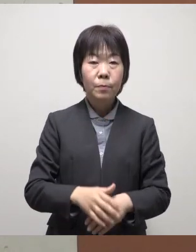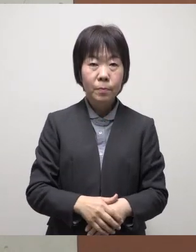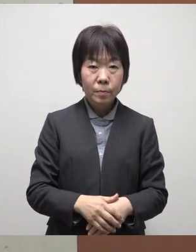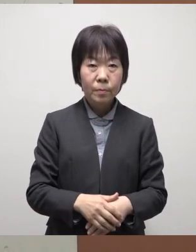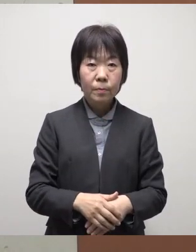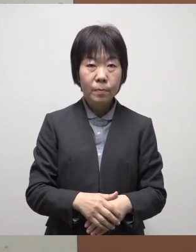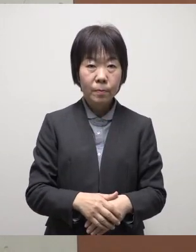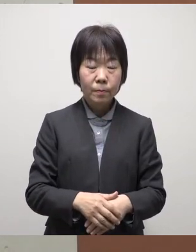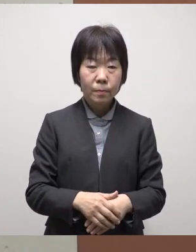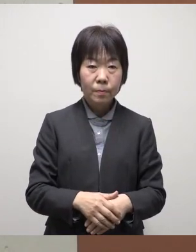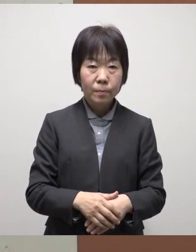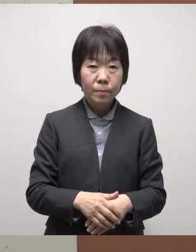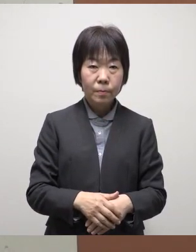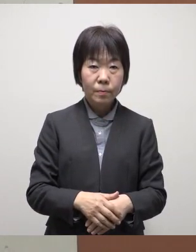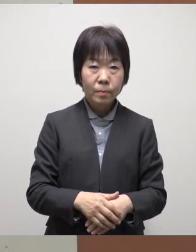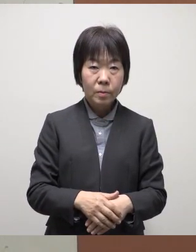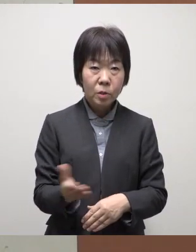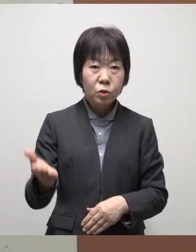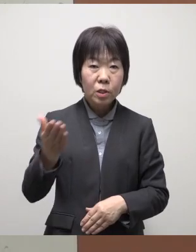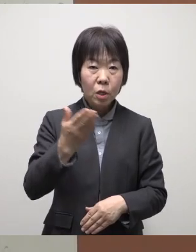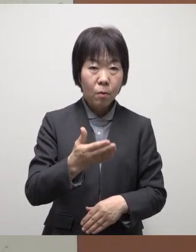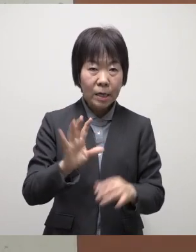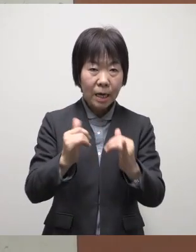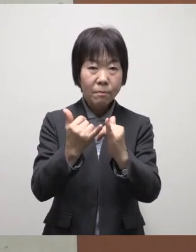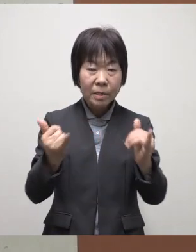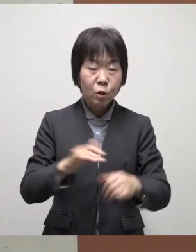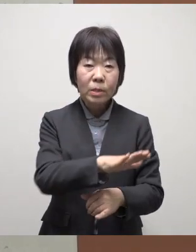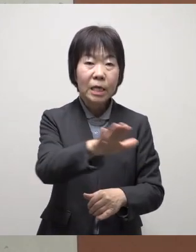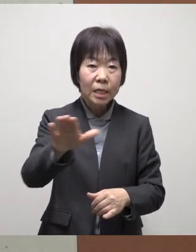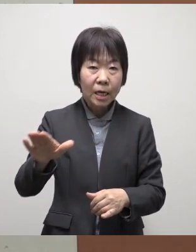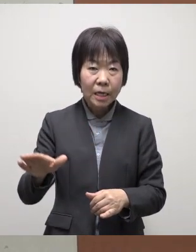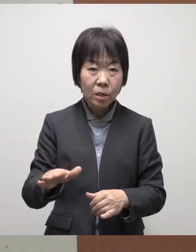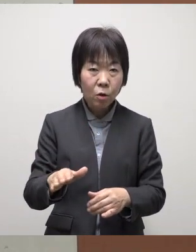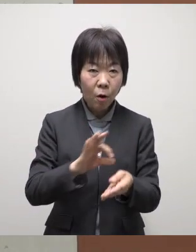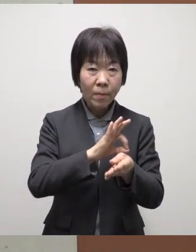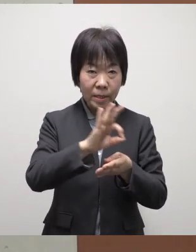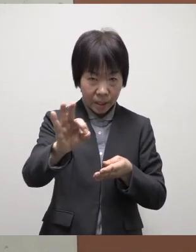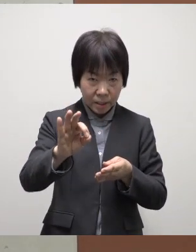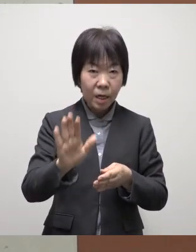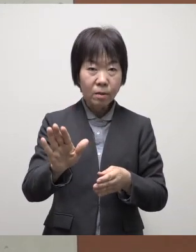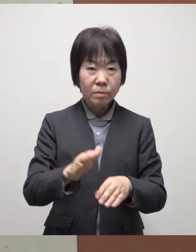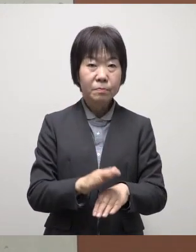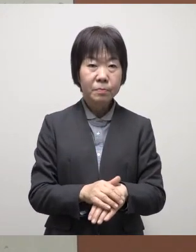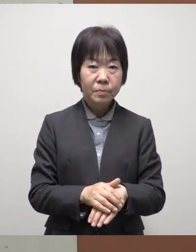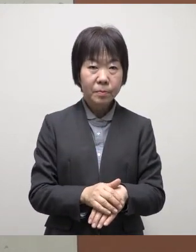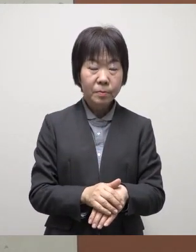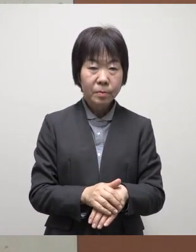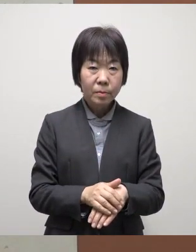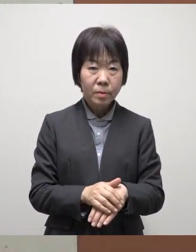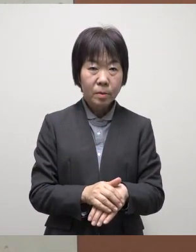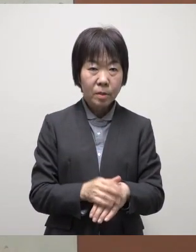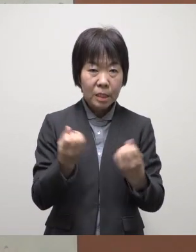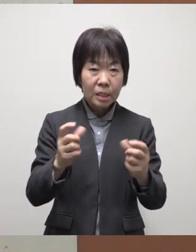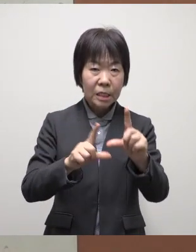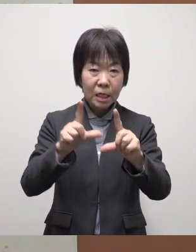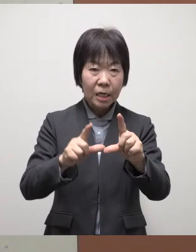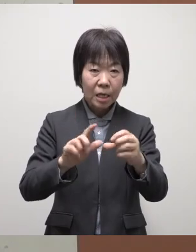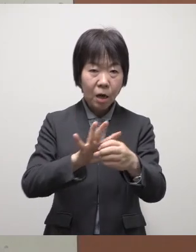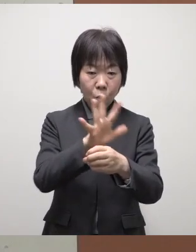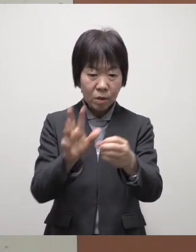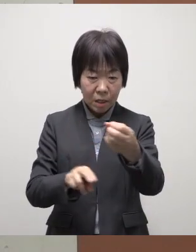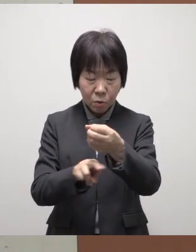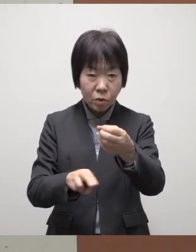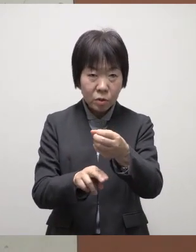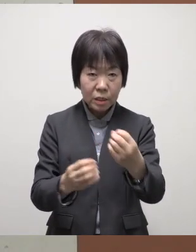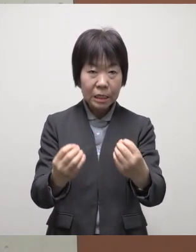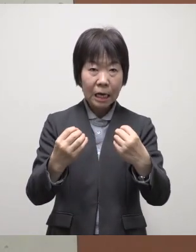ます次は県民の皆さんへのメッセージであります新型コロナ